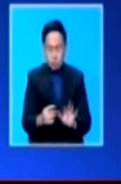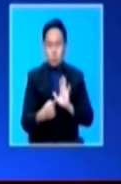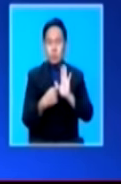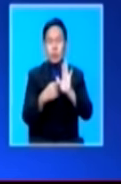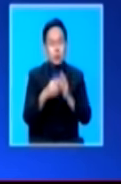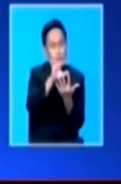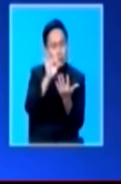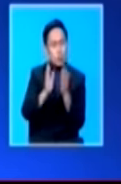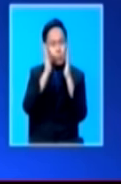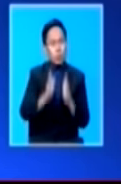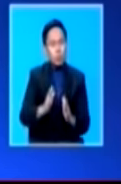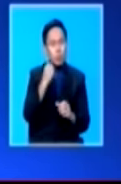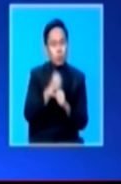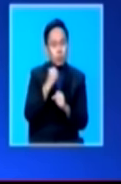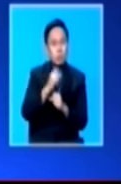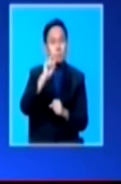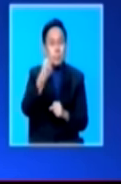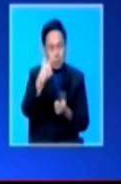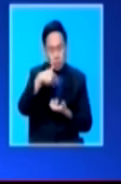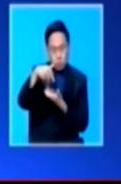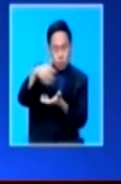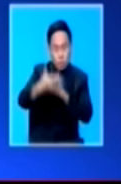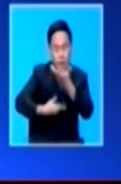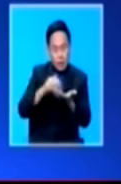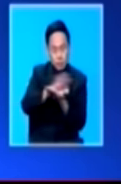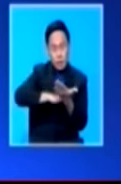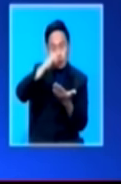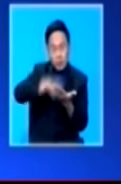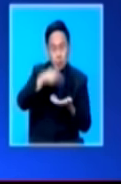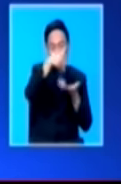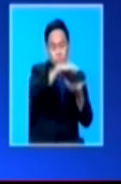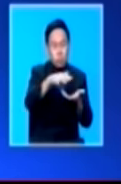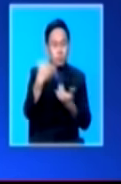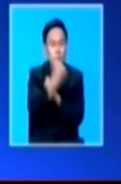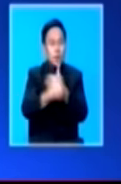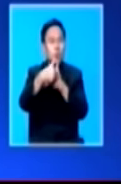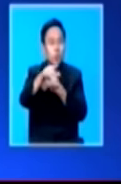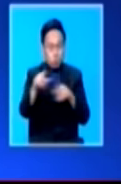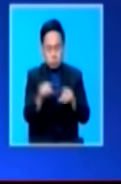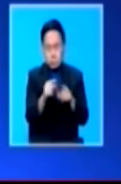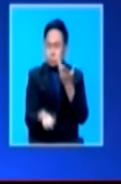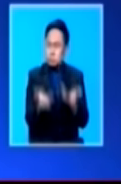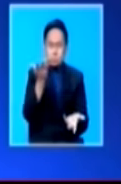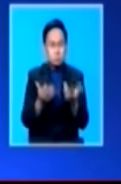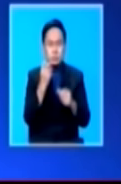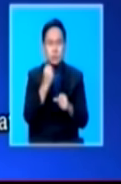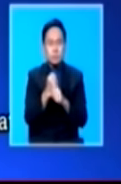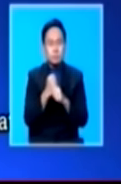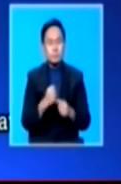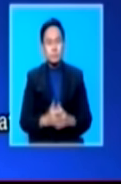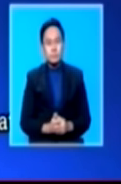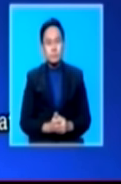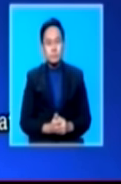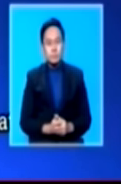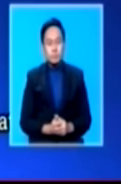ครับทั้งตลาดในตลาดนอกแล้วแต่เป็นโอกาสในการที่จะขยายธุรกิจและเปิดตลาดใหม่ออกไปนะในวันข้างหน้าด้วยน